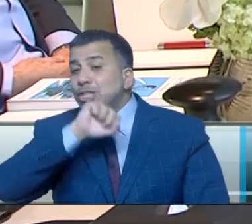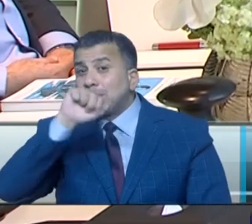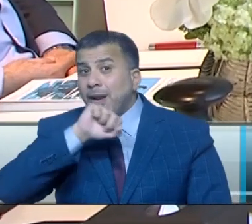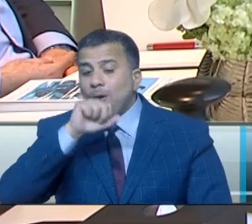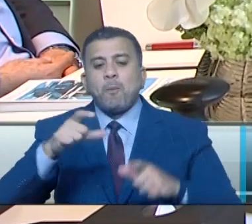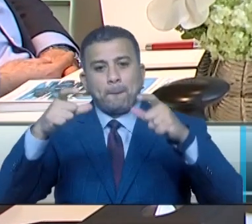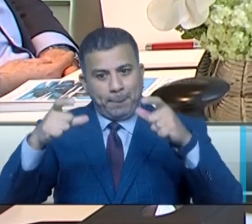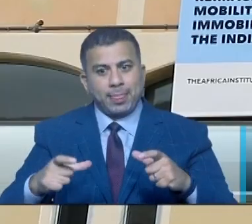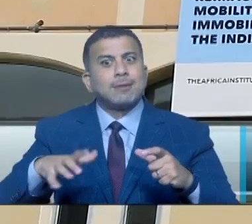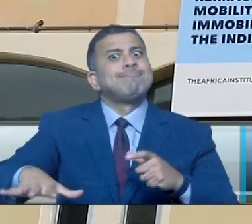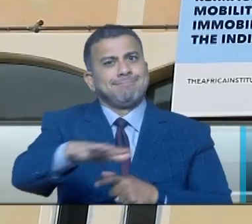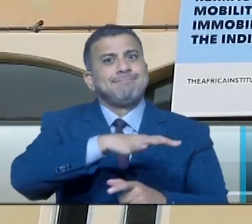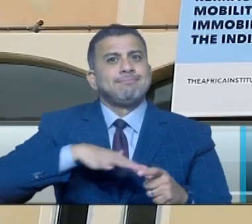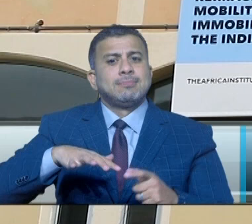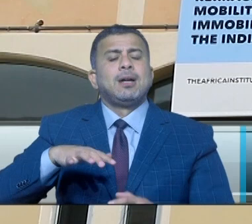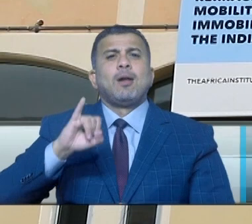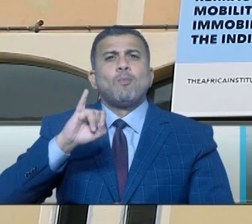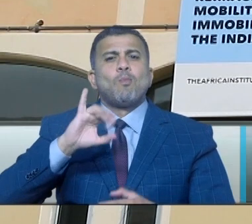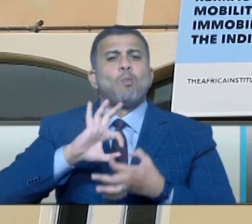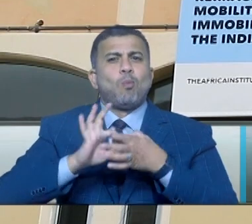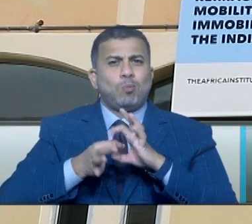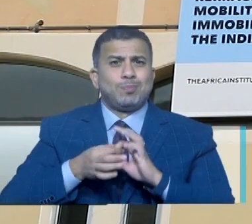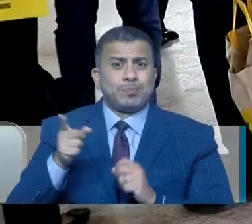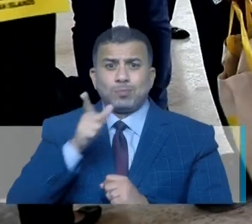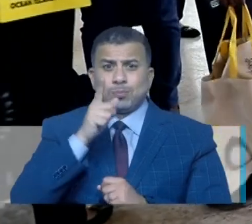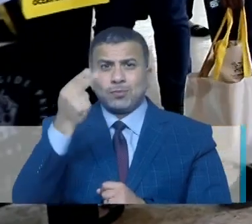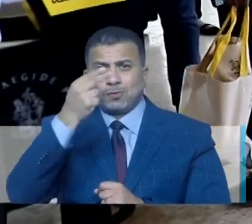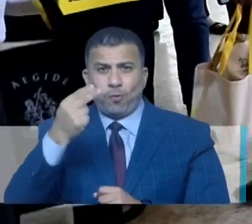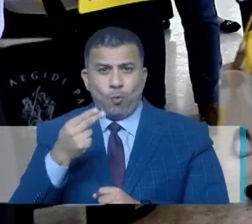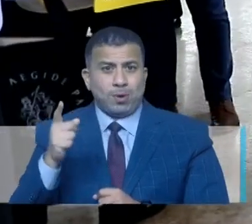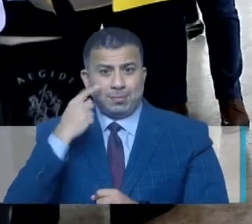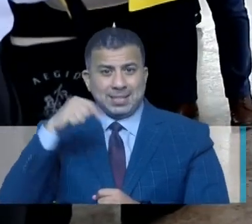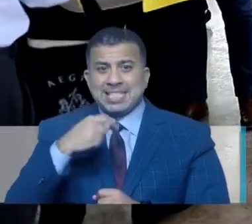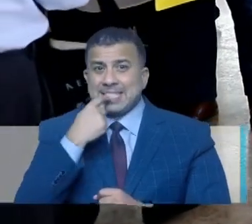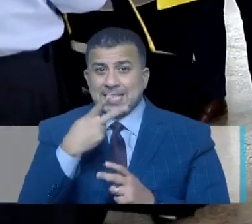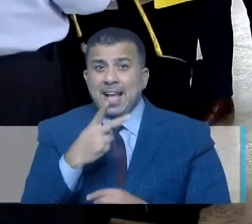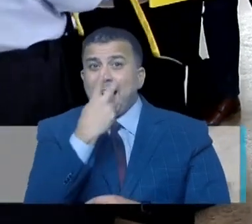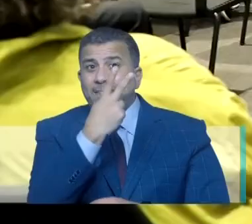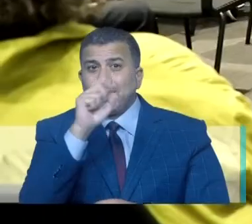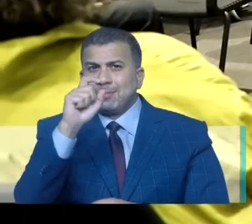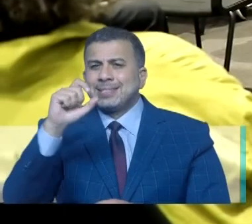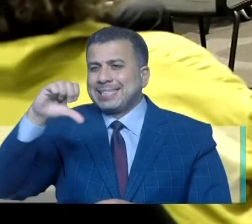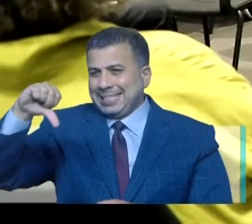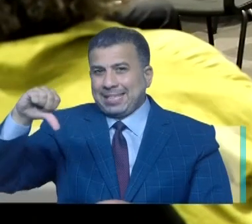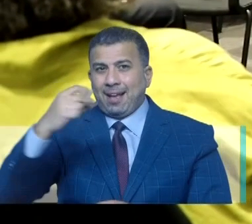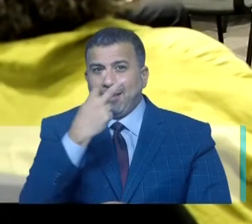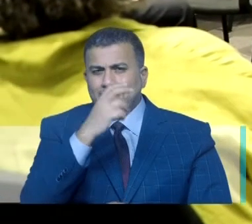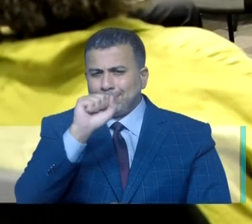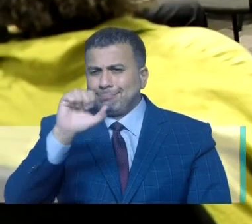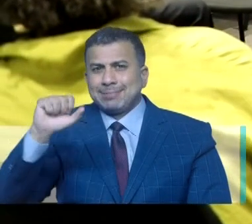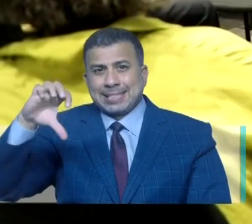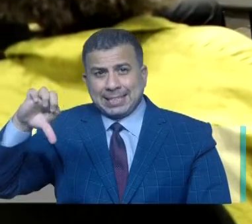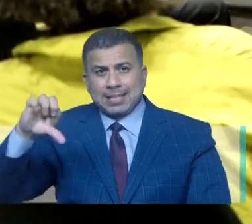والمنطقه تراس القاسمي مؤسسه الشارقه للفنون التي اسستها عام 2009 كداعم